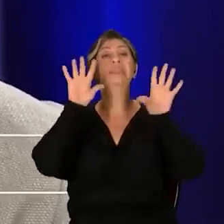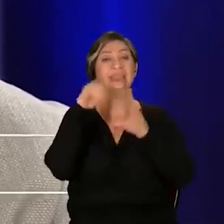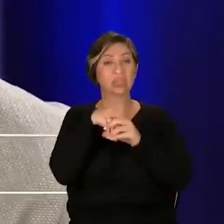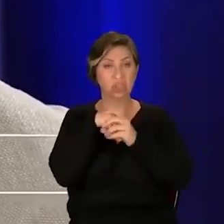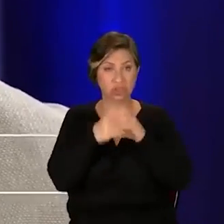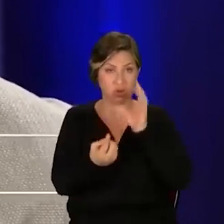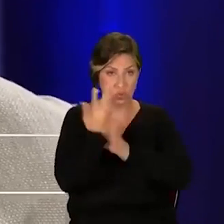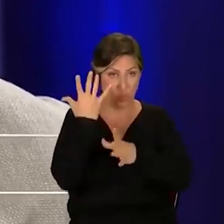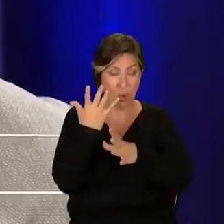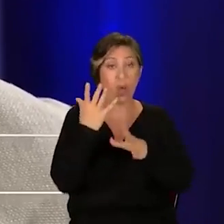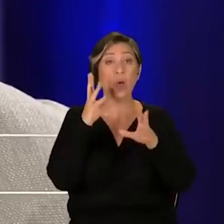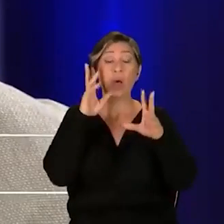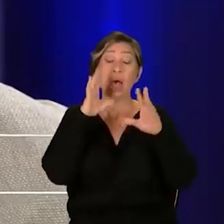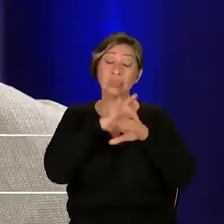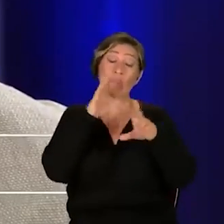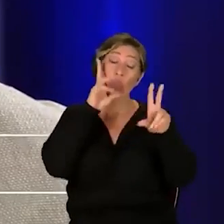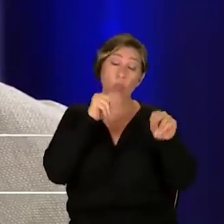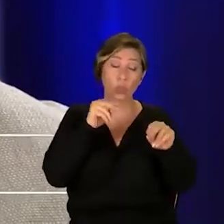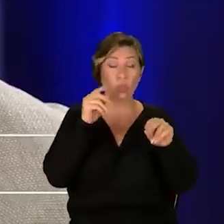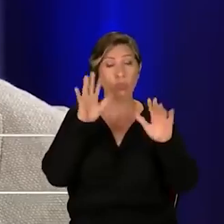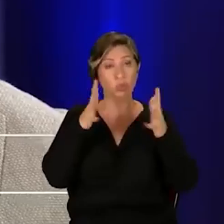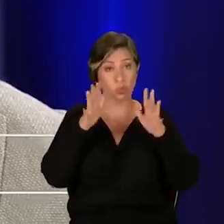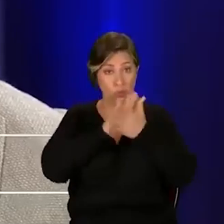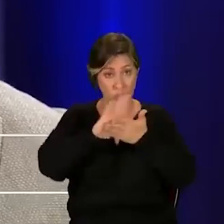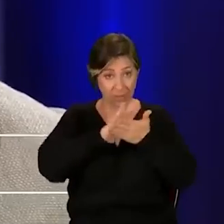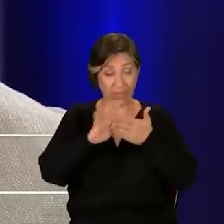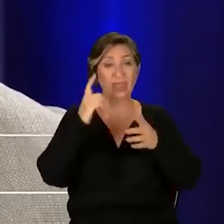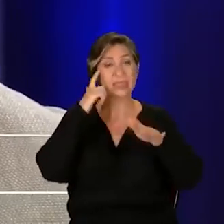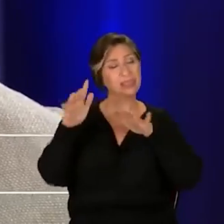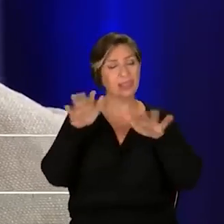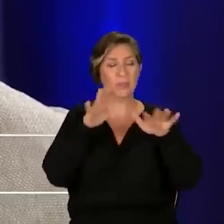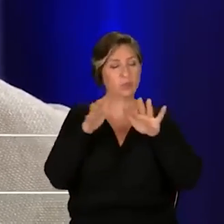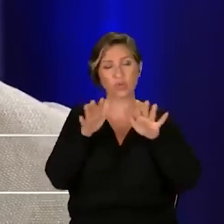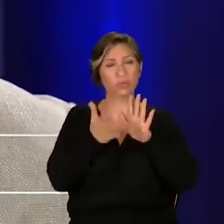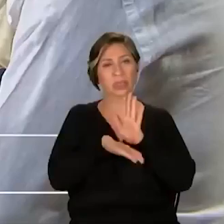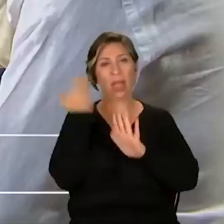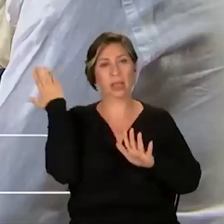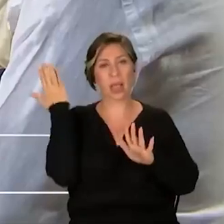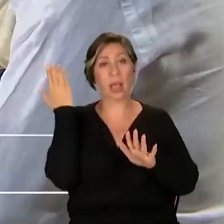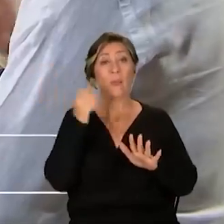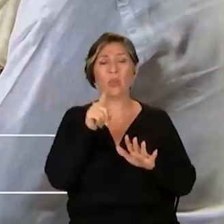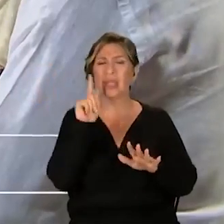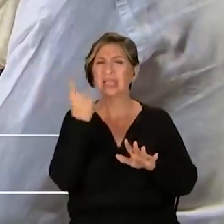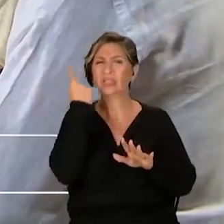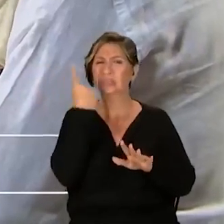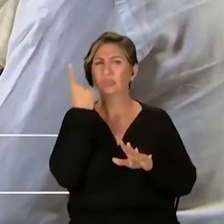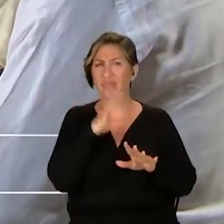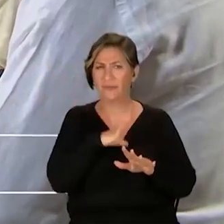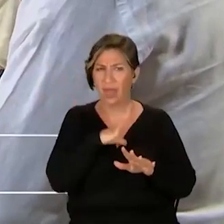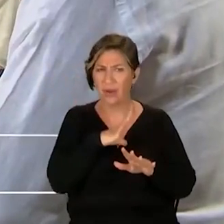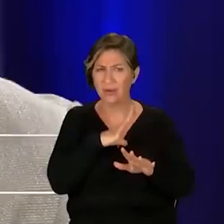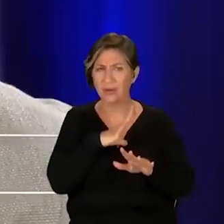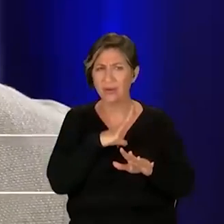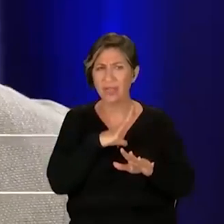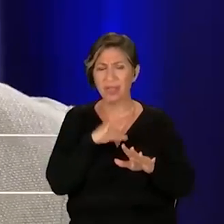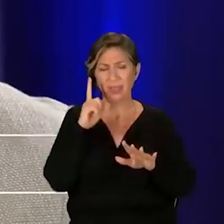bahsettiği gibi hastanın uyku apnesini düzeltirsek hastayı depresyondan da çıkartabiliriz. Ama burada bir enteresan bir şey daha var yalnız.